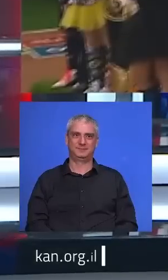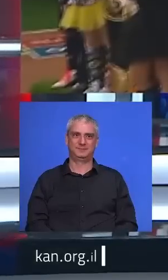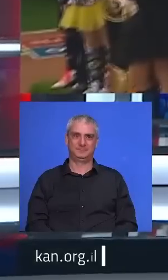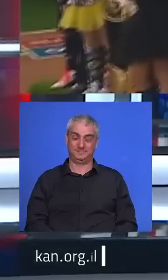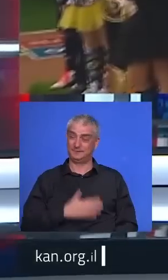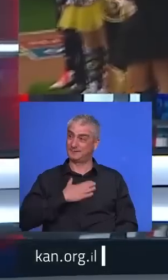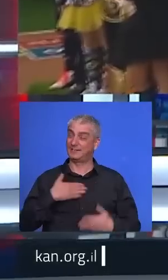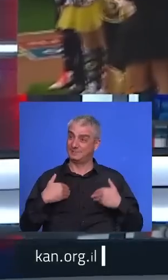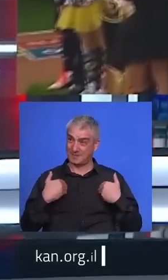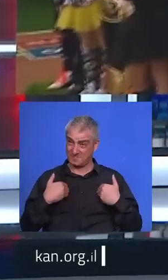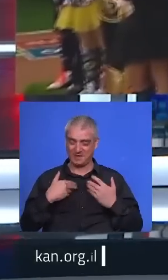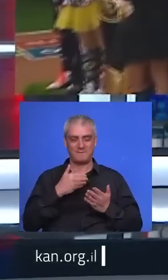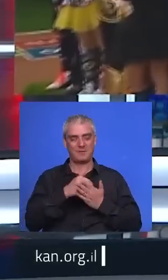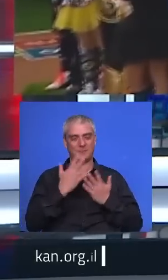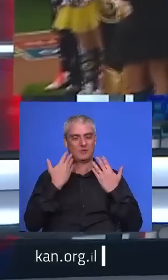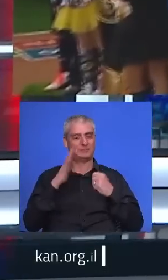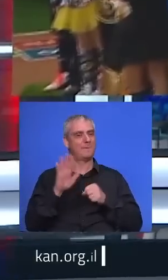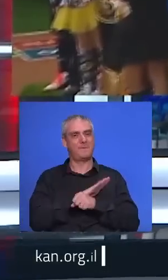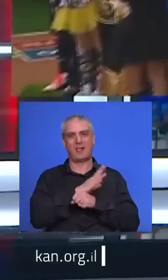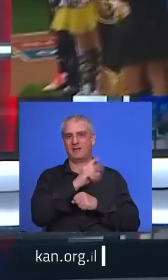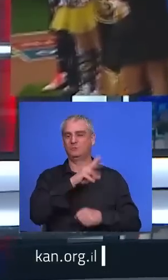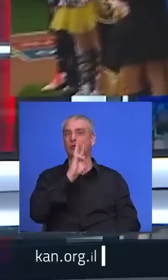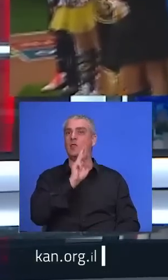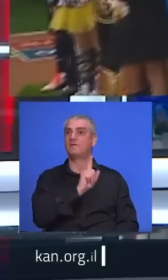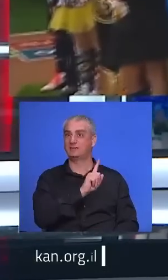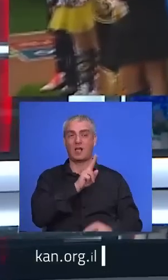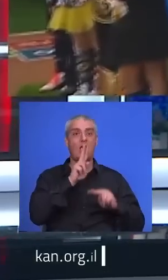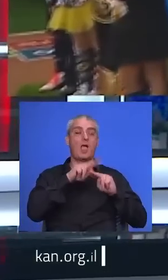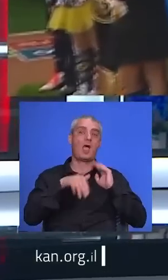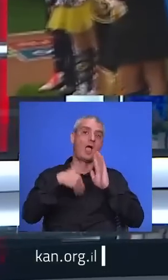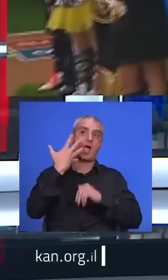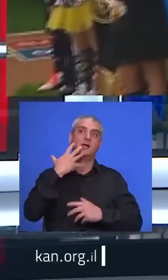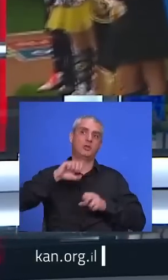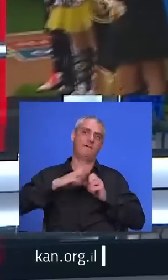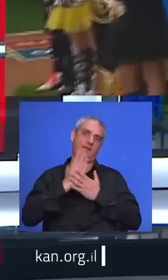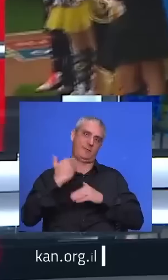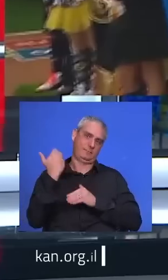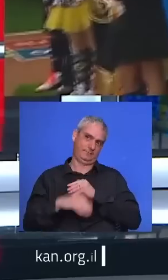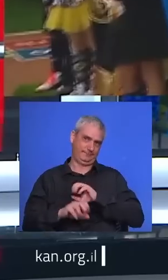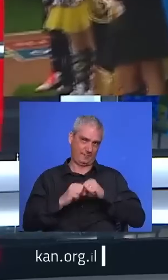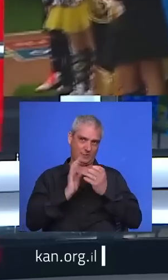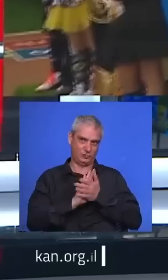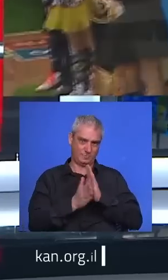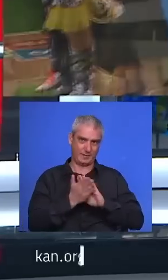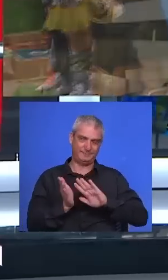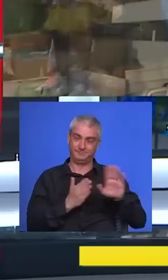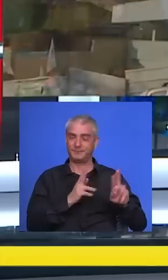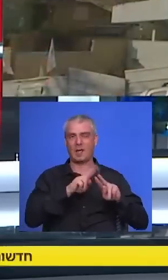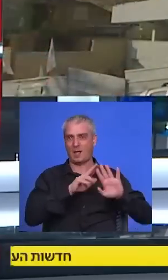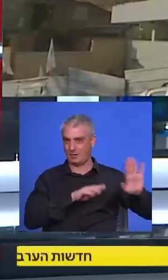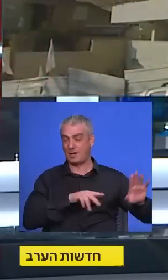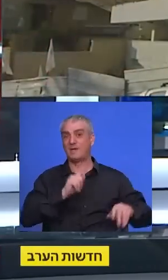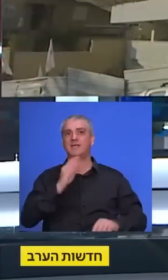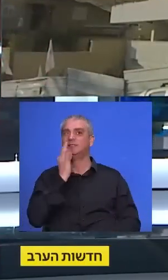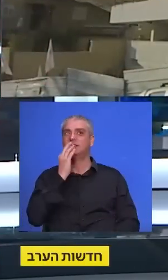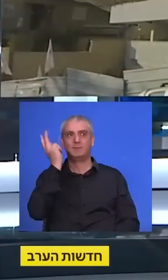חג שמח, ובהמשך התחזית המלאה עם שרון וקסלר, לאחרי השרב שנשבר, זה עוד מעט בהמשך. עכשיו לצעירים